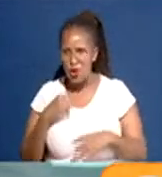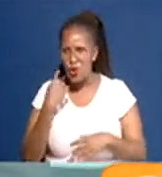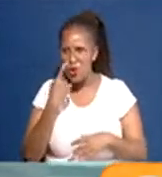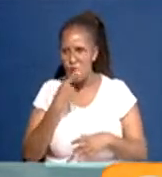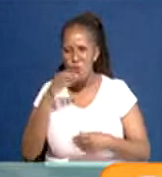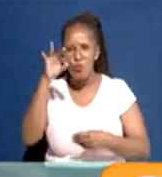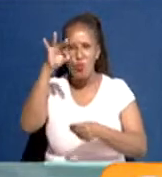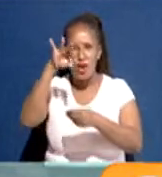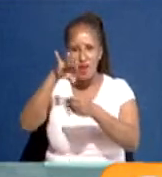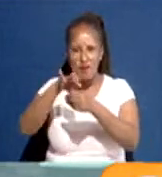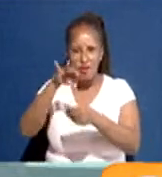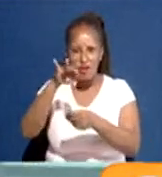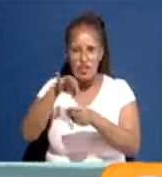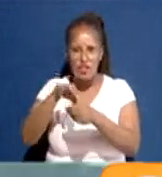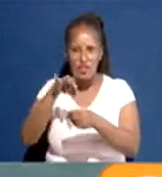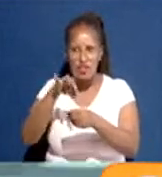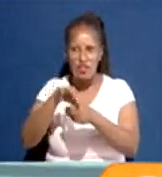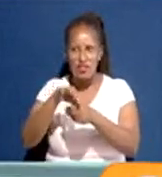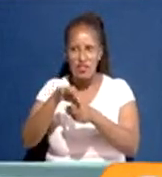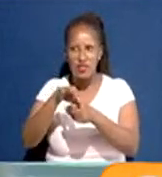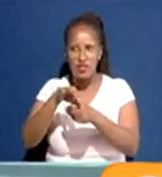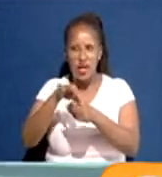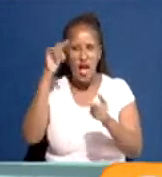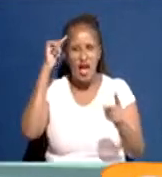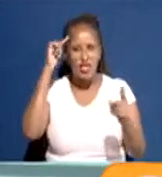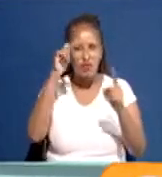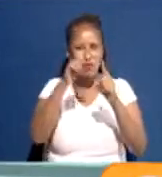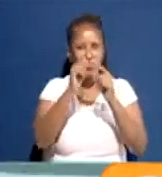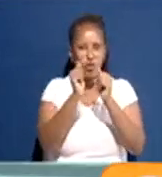walipiga kura kwa upande wa Azimio.